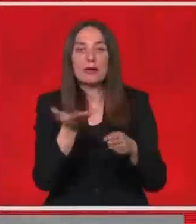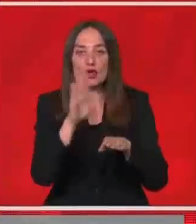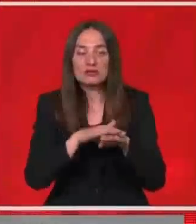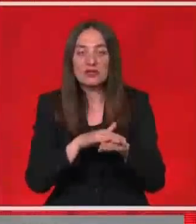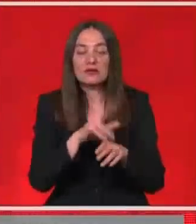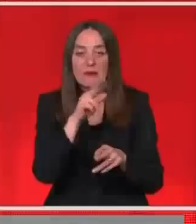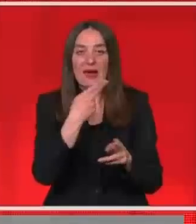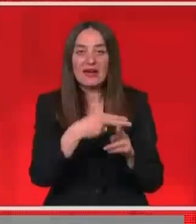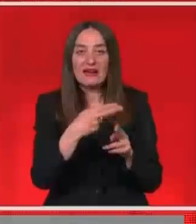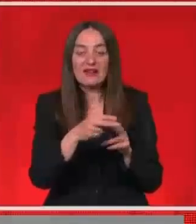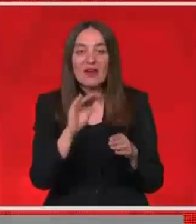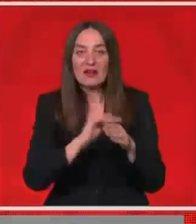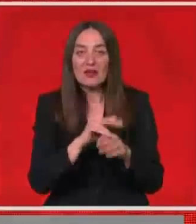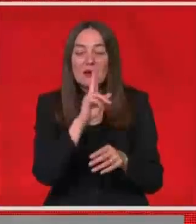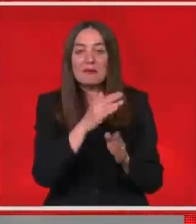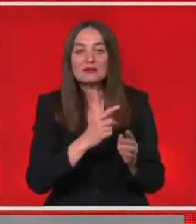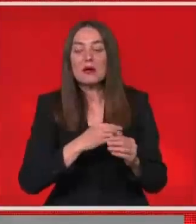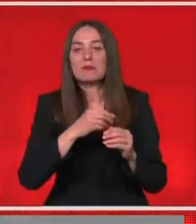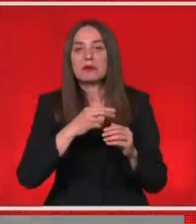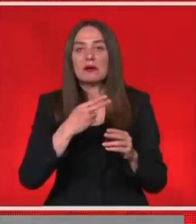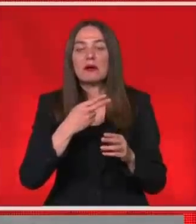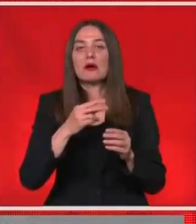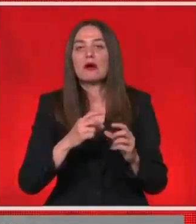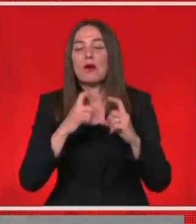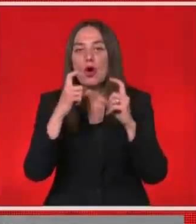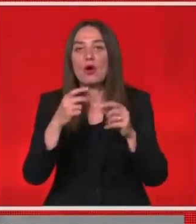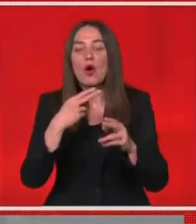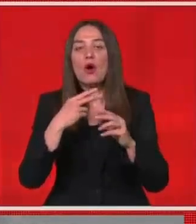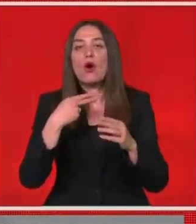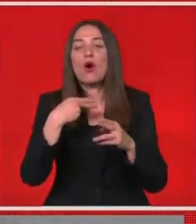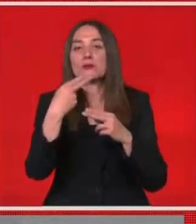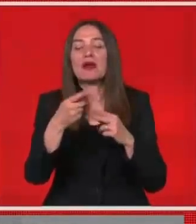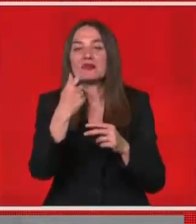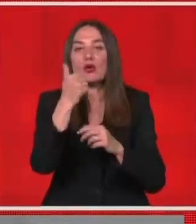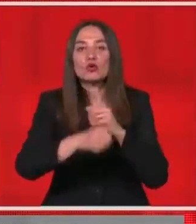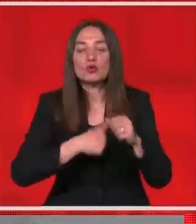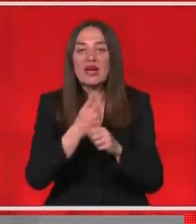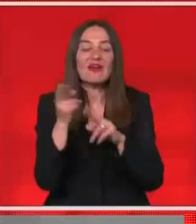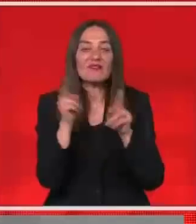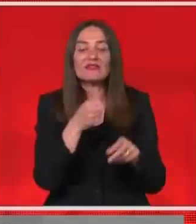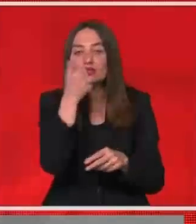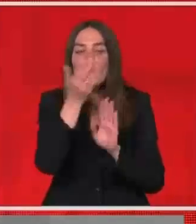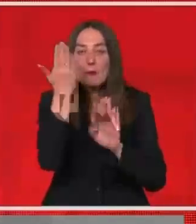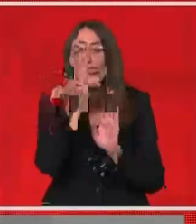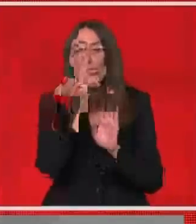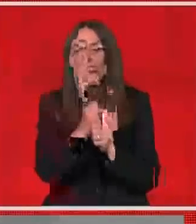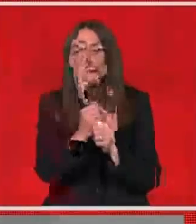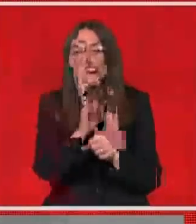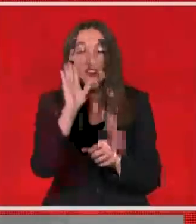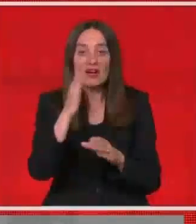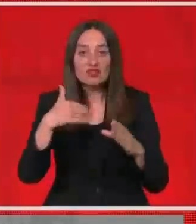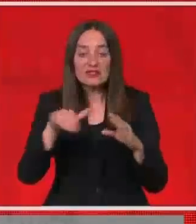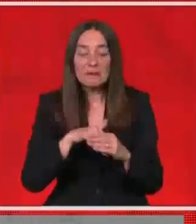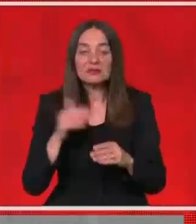krenite ljudi da radite, imate grace period godinu dana, vratite se ponovo u biznis što pre. Vaše zaposlene,